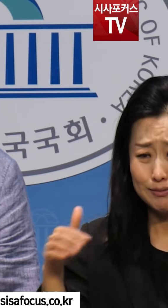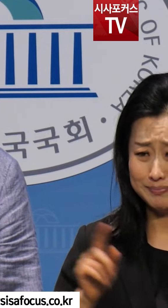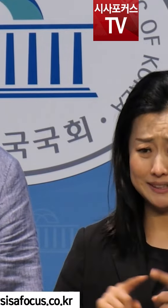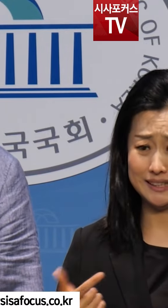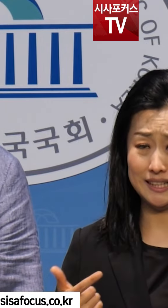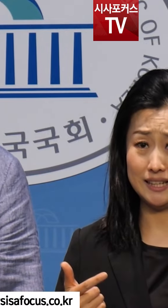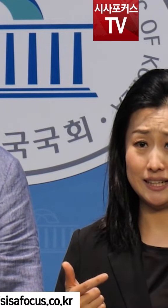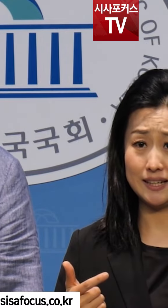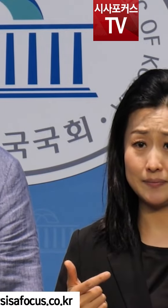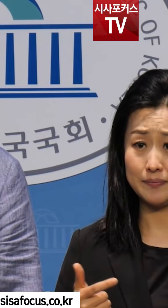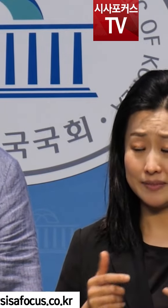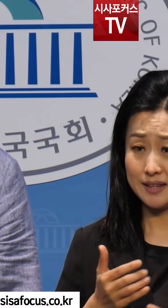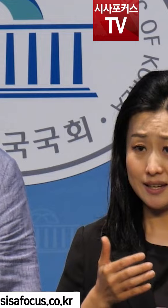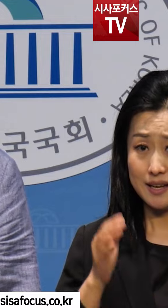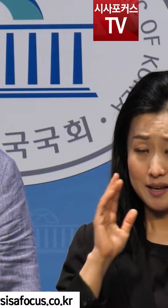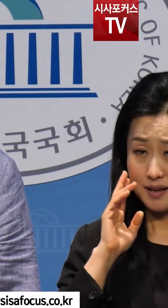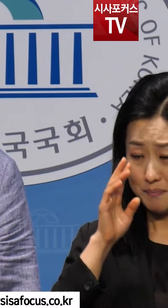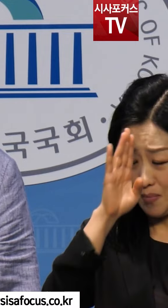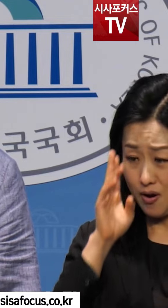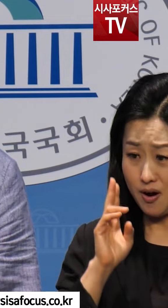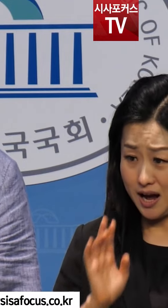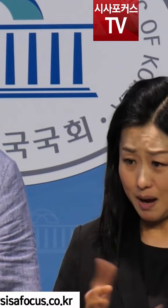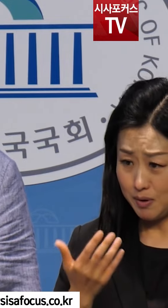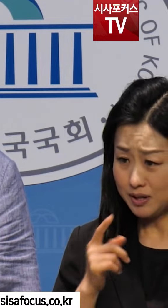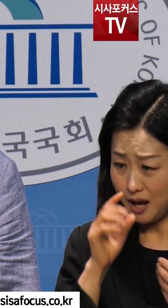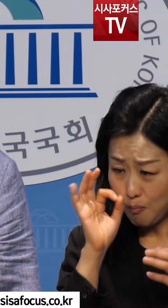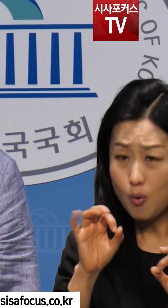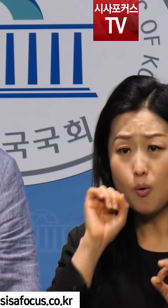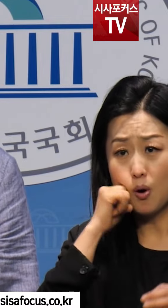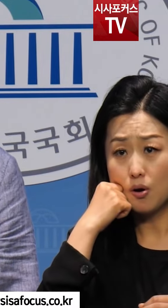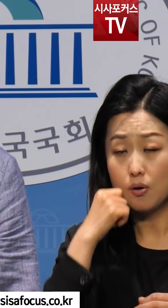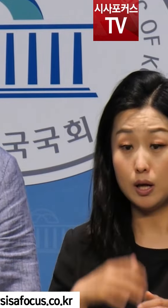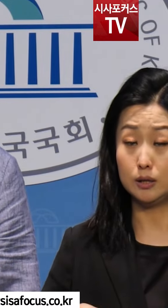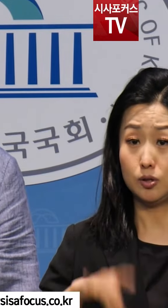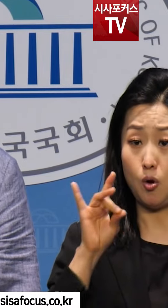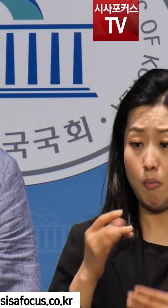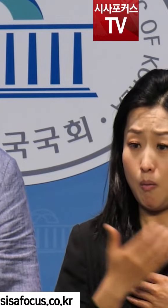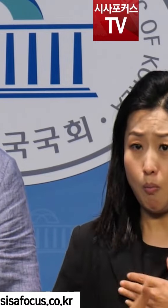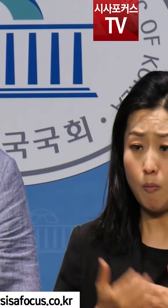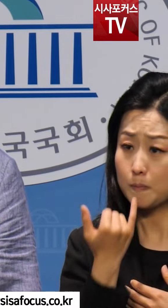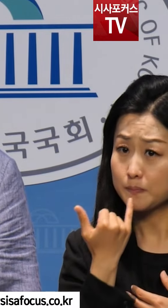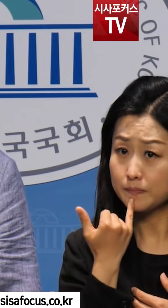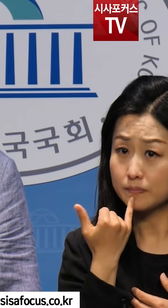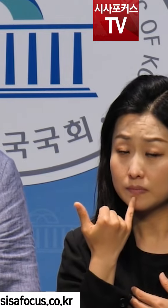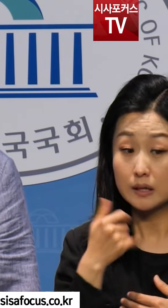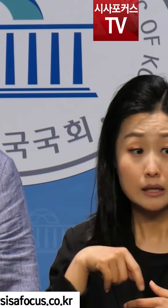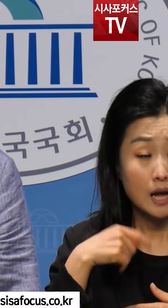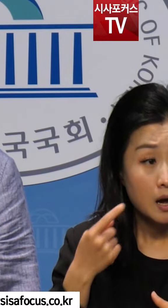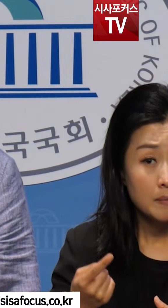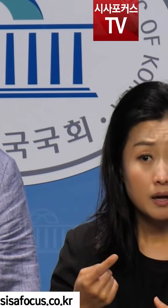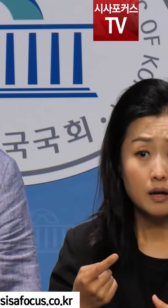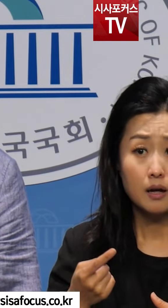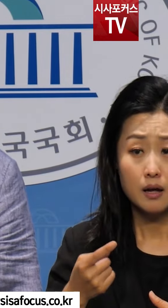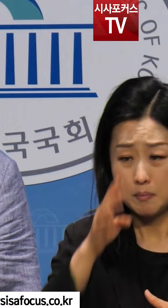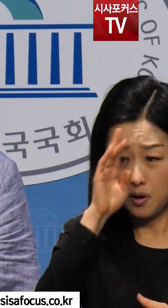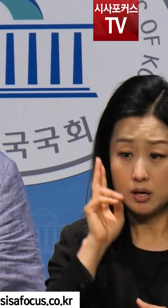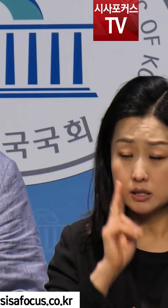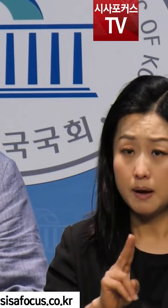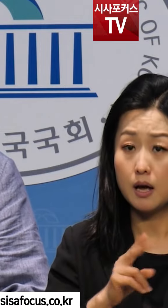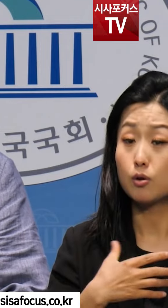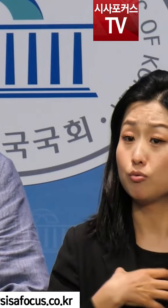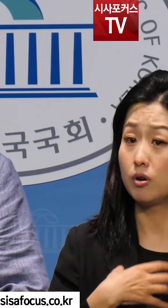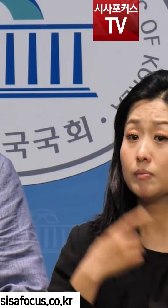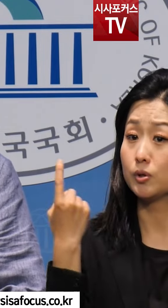없습니다. 응급 환자로 처음 왔을 때 경증이었다고 생각해도 추후에 증증으로 바뀌는